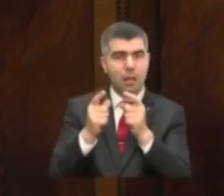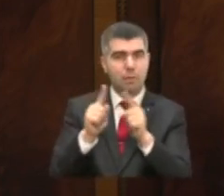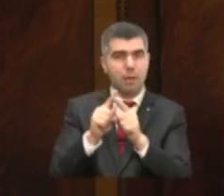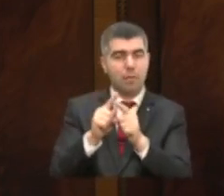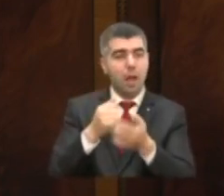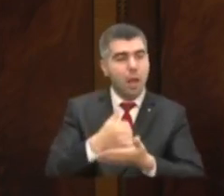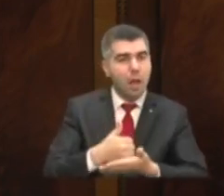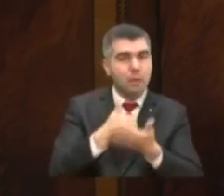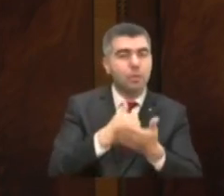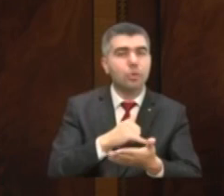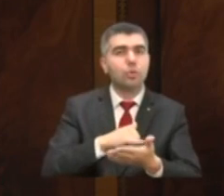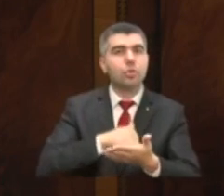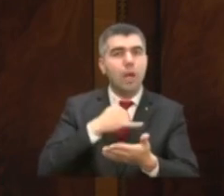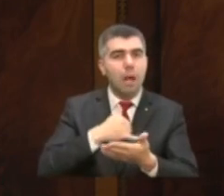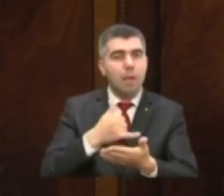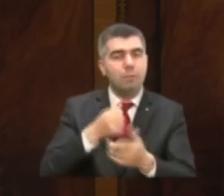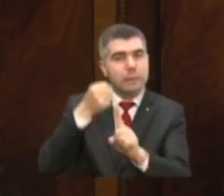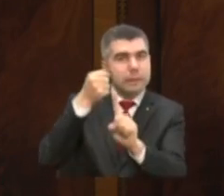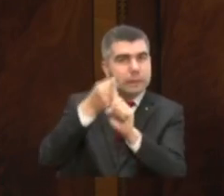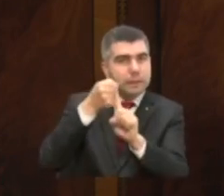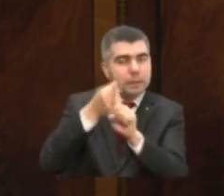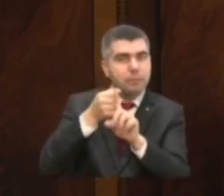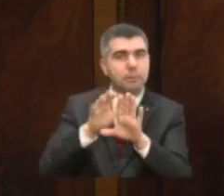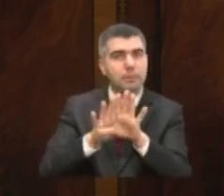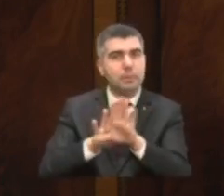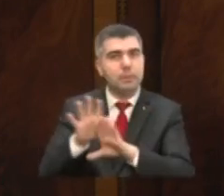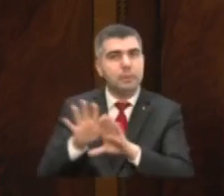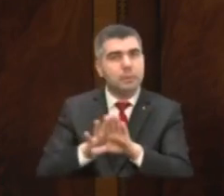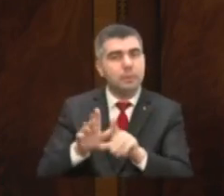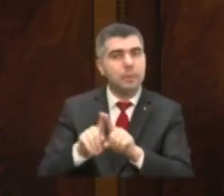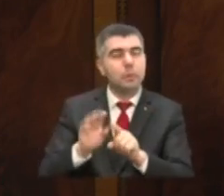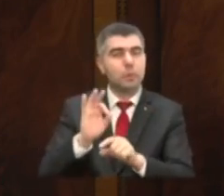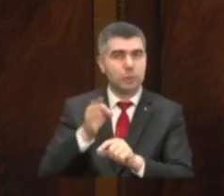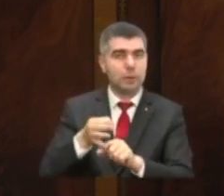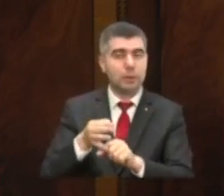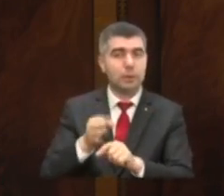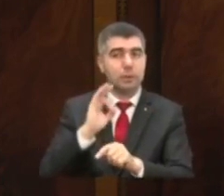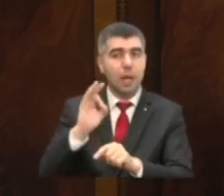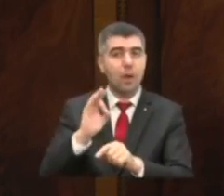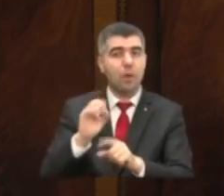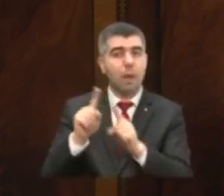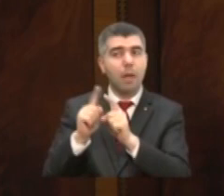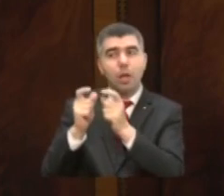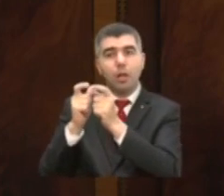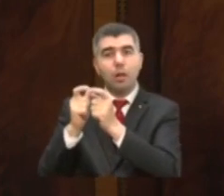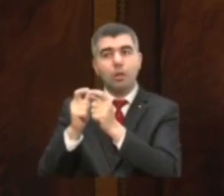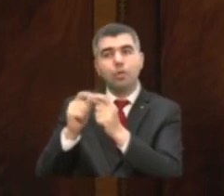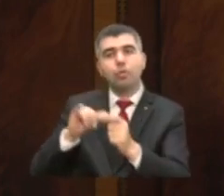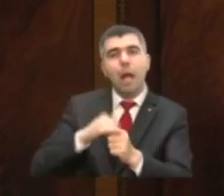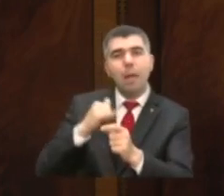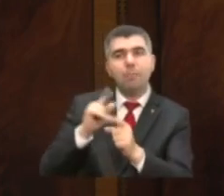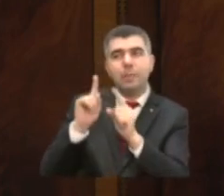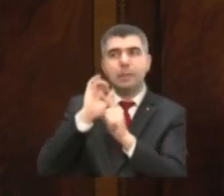جدا، وفي هذا يجب أن نتمن جهود اللي تمت إلى حد الساعة فيما يخص المقاول الذاتي، لأن المقاول الذاتي